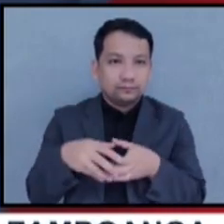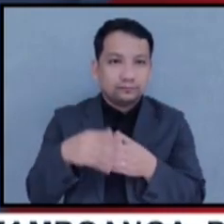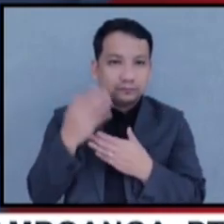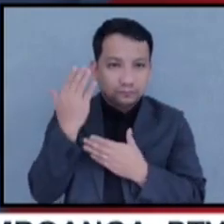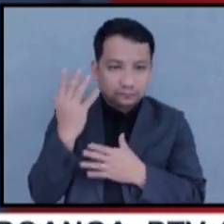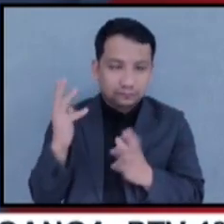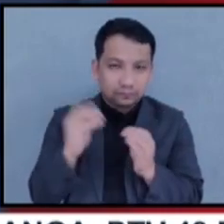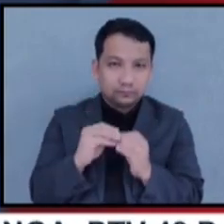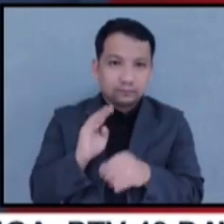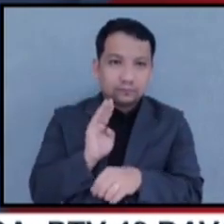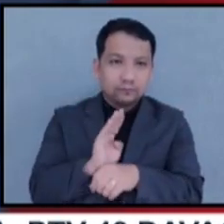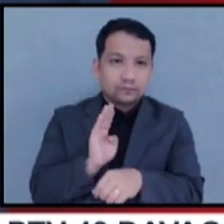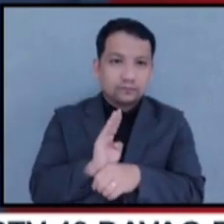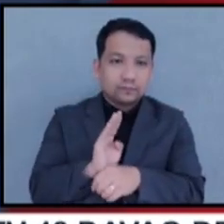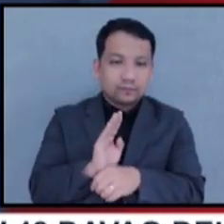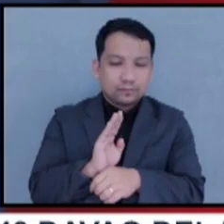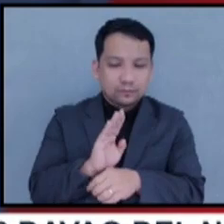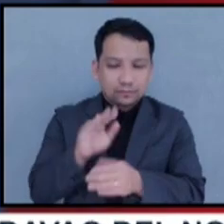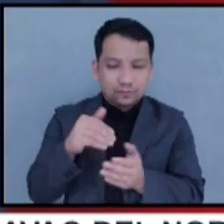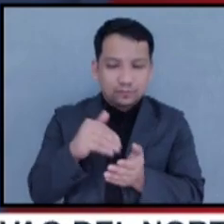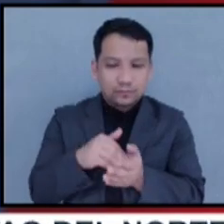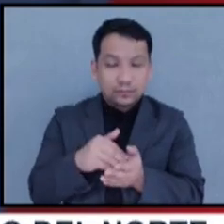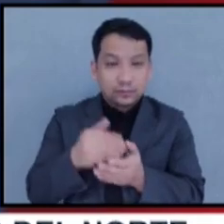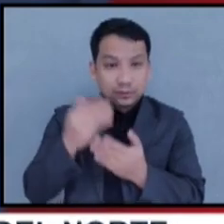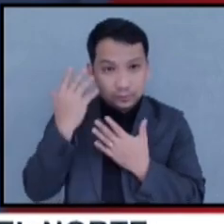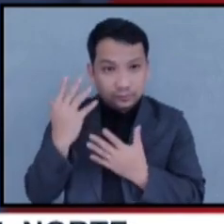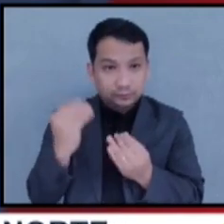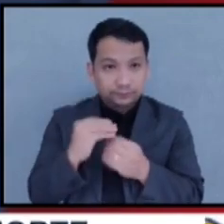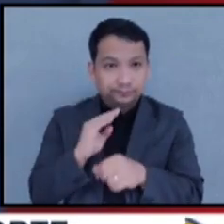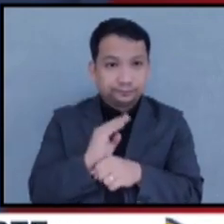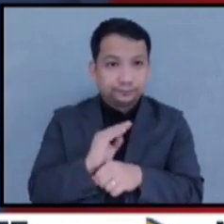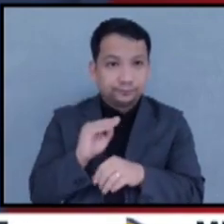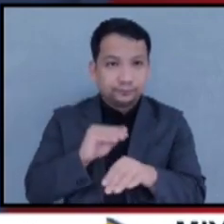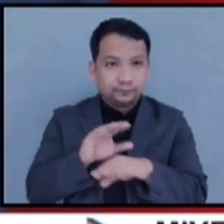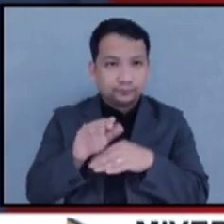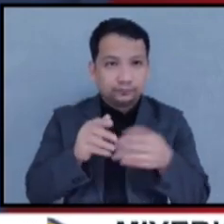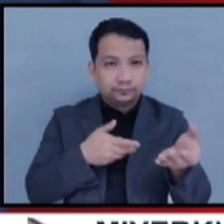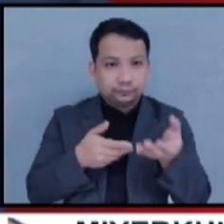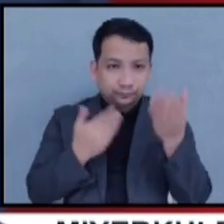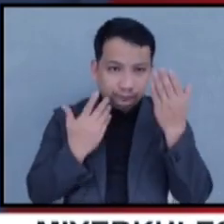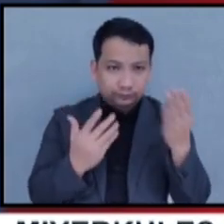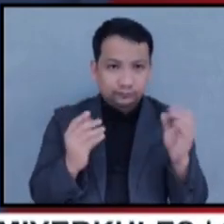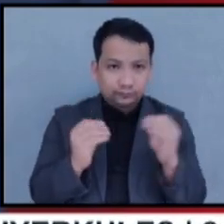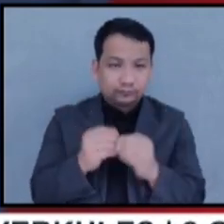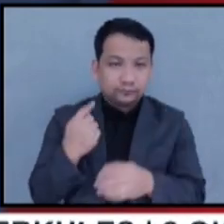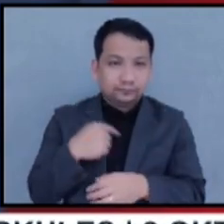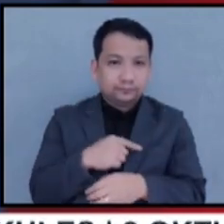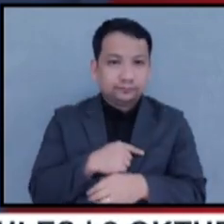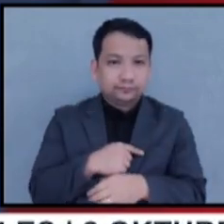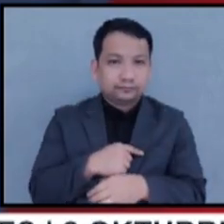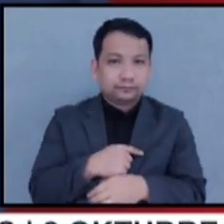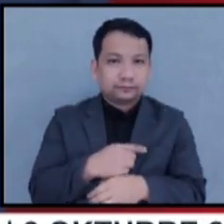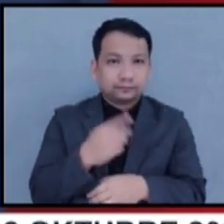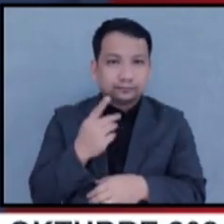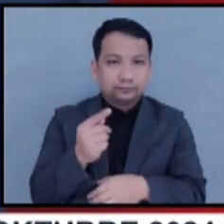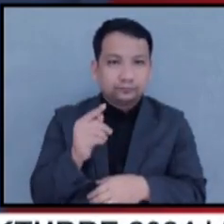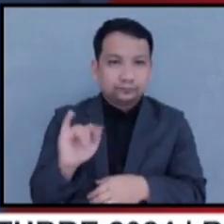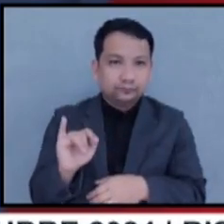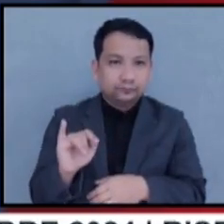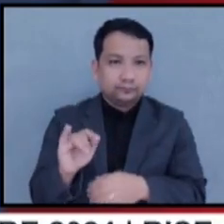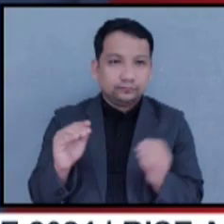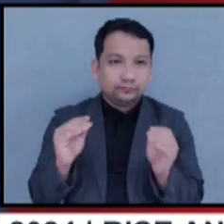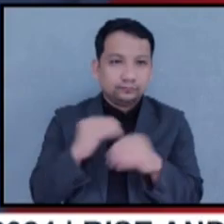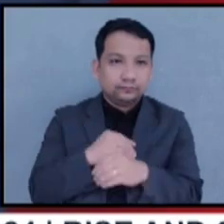meron po kami mga negosyo centers wherein yung ating mga business counselors ang nagsaserve as mini DTI office